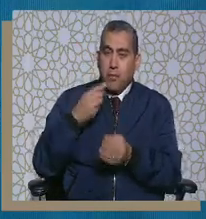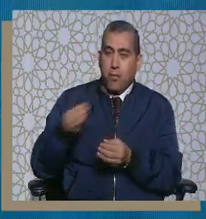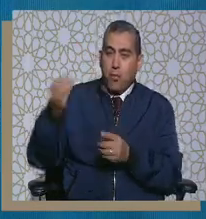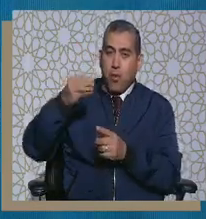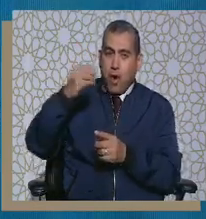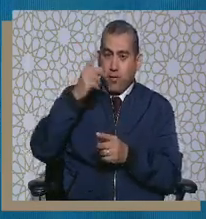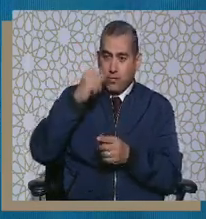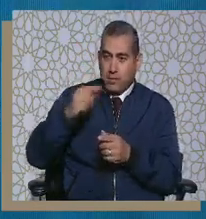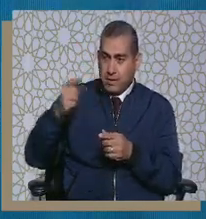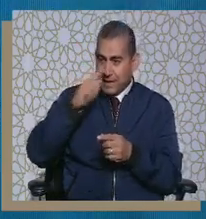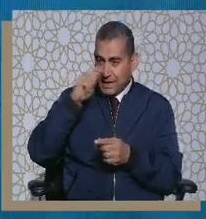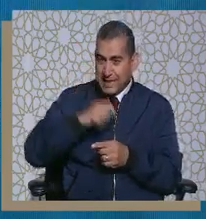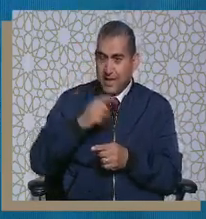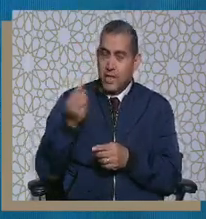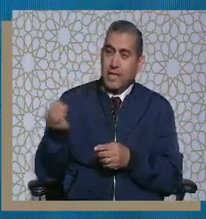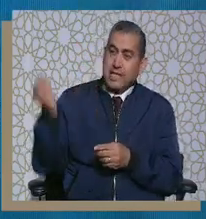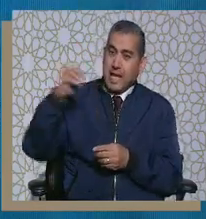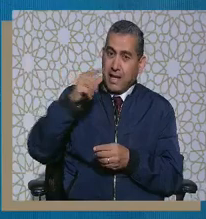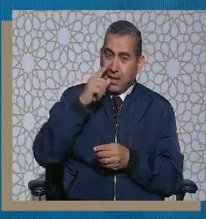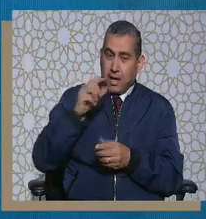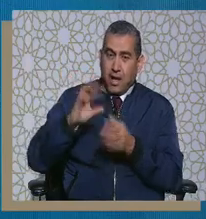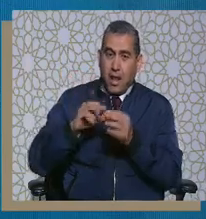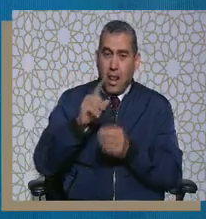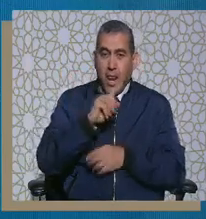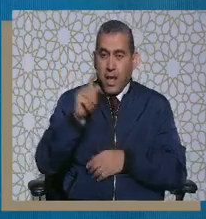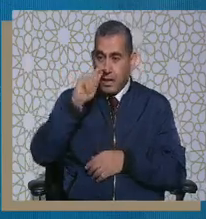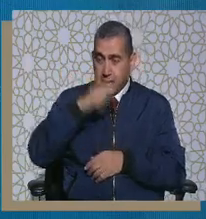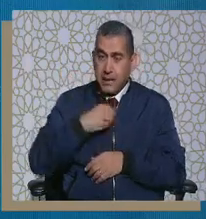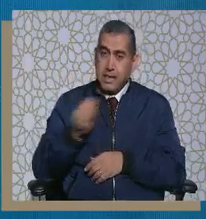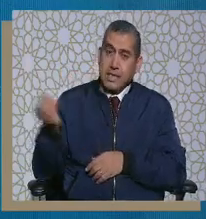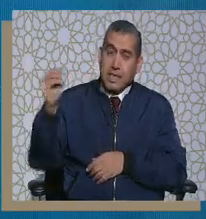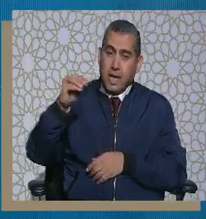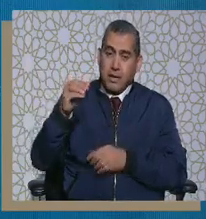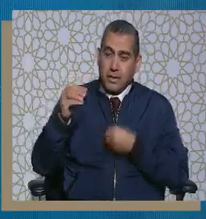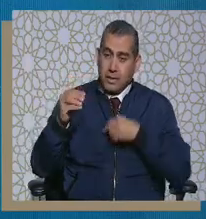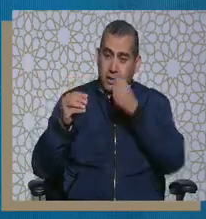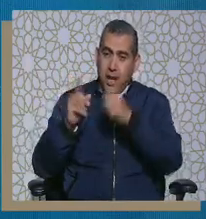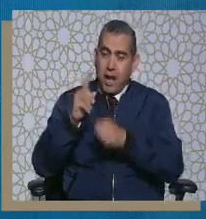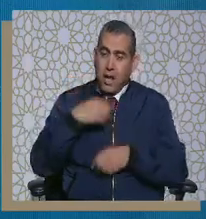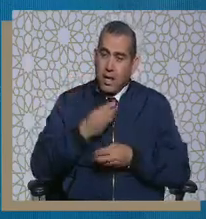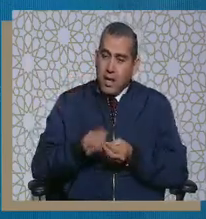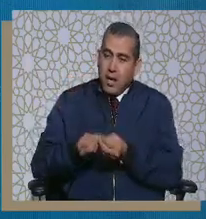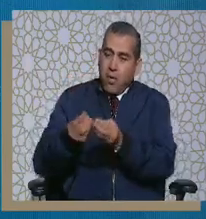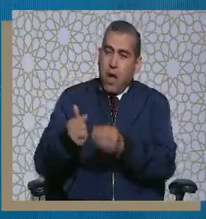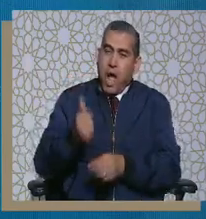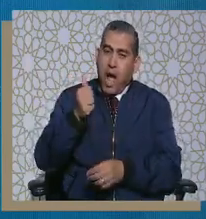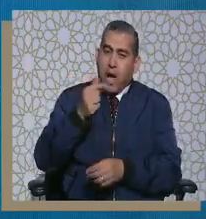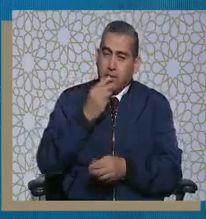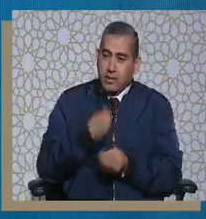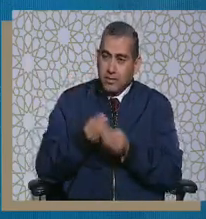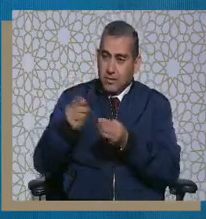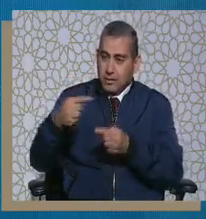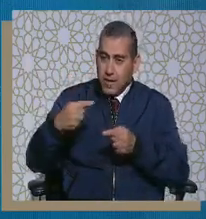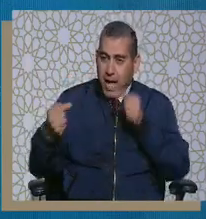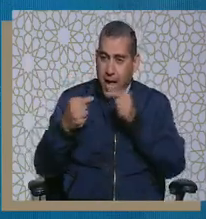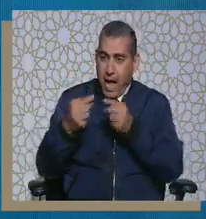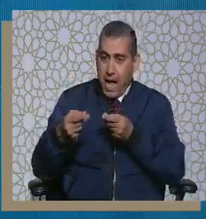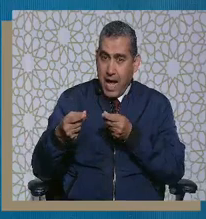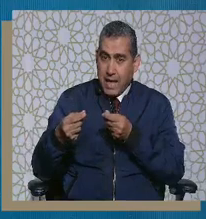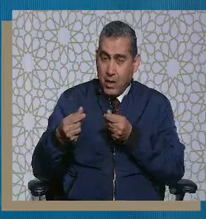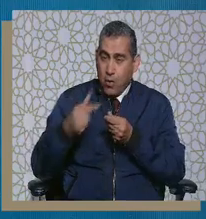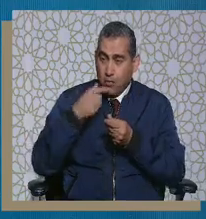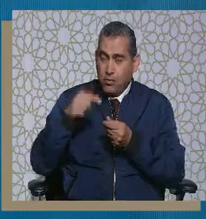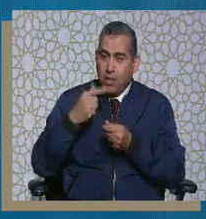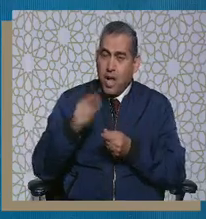تكافئهمش على السوء اللي فعلوه بسوء، ولكن ادفع بالتي هي أحسن، فإذا الذي بينك وبينه عداوة كأنه